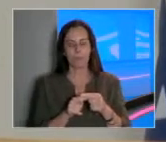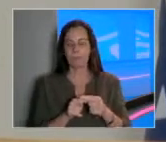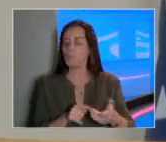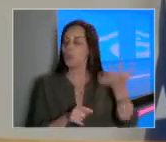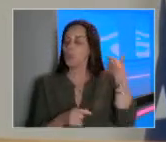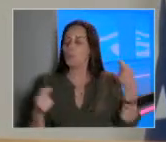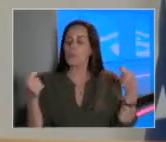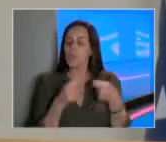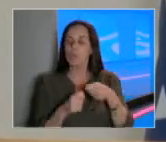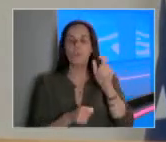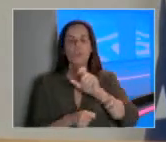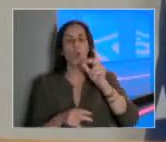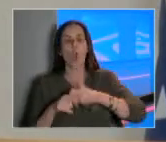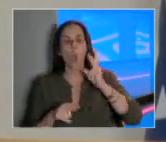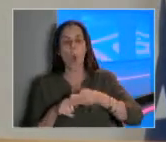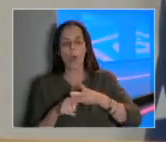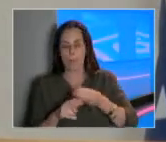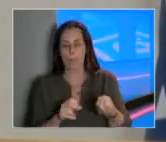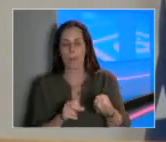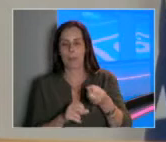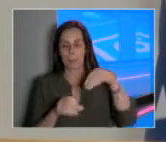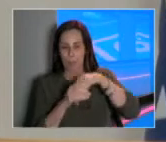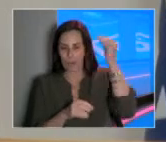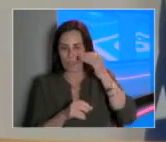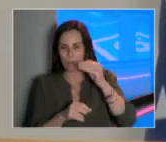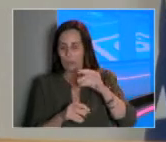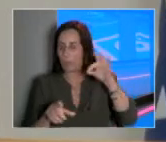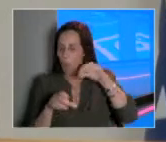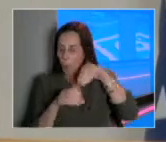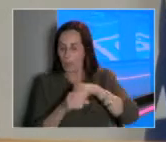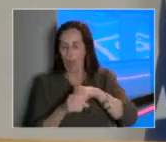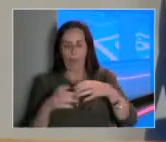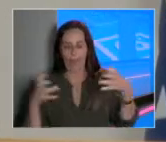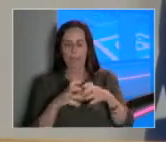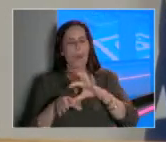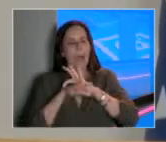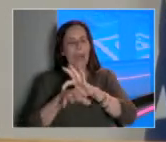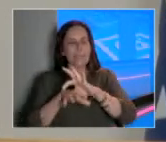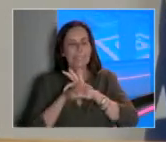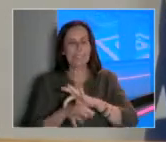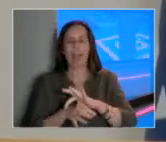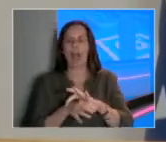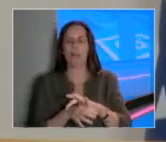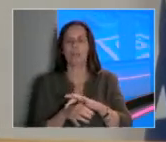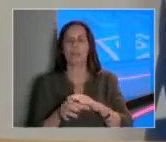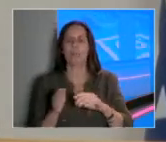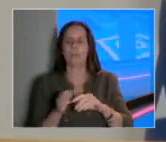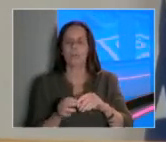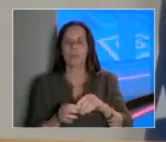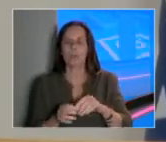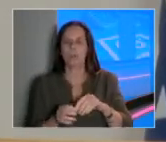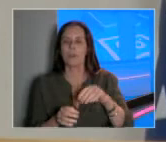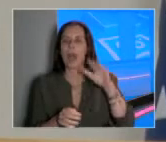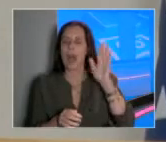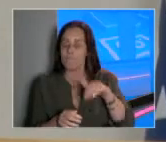שהיו במגע קרוב עם חולה מאומת בבתי הספר, באותה כיתה, בהסעה משותפת, במקרים מסוימים,